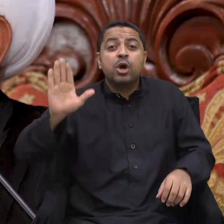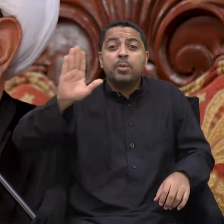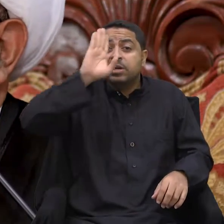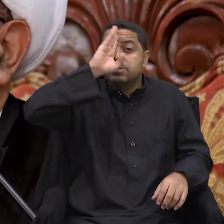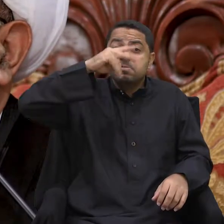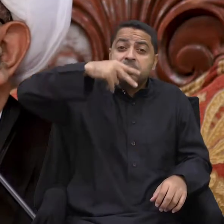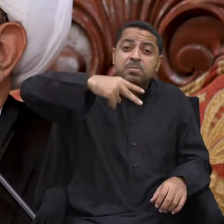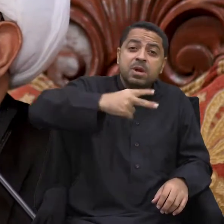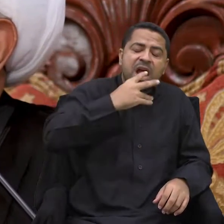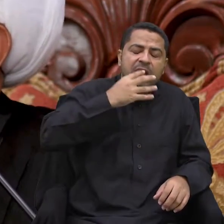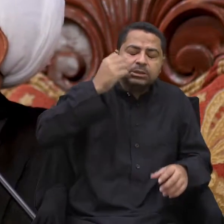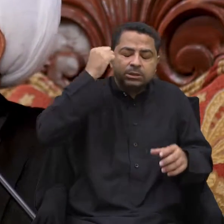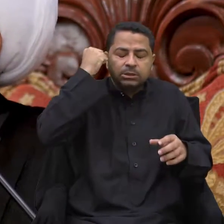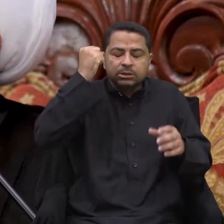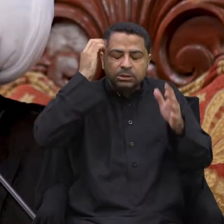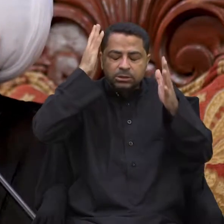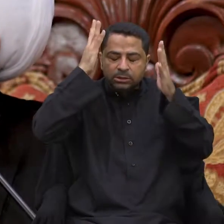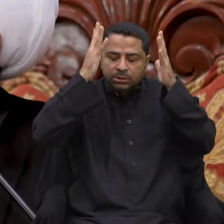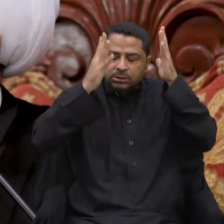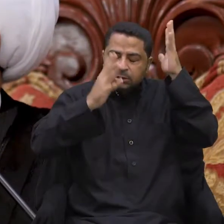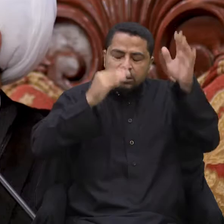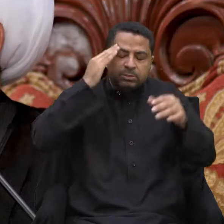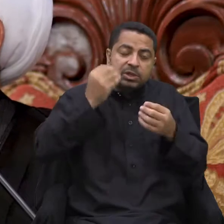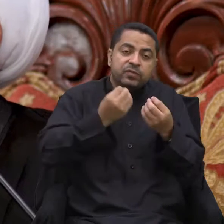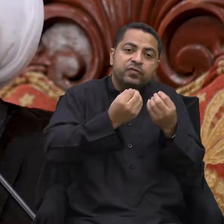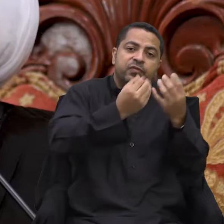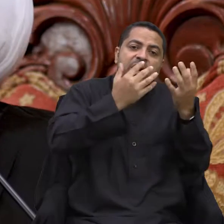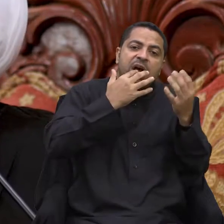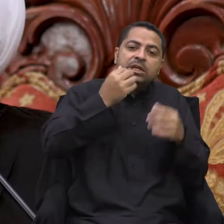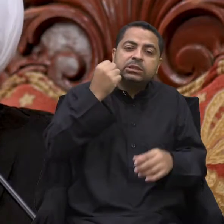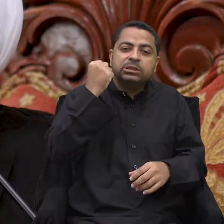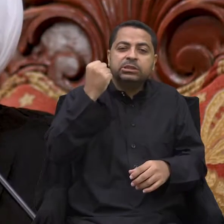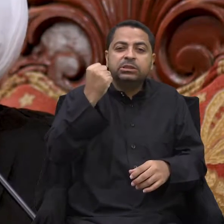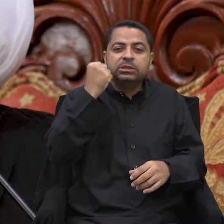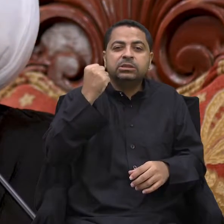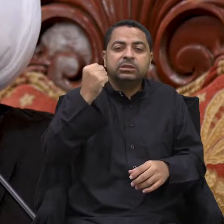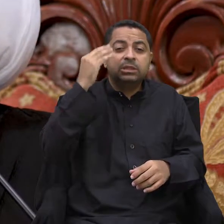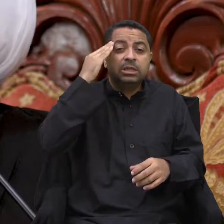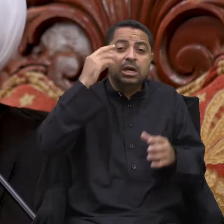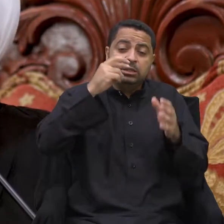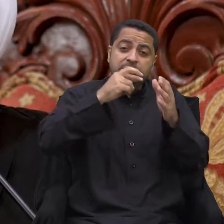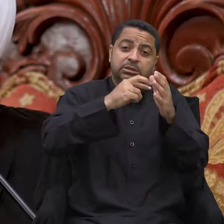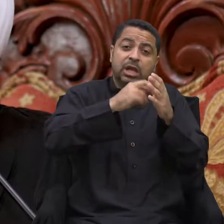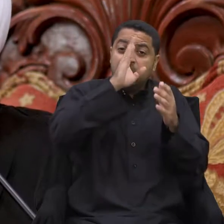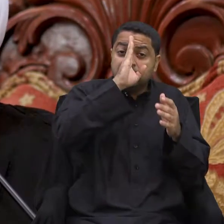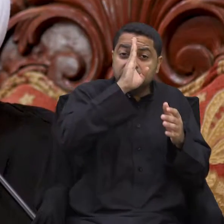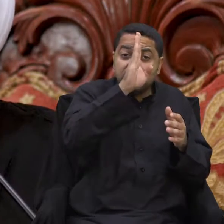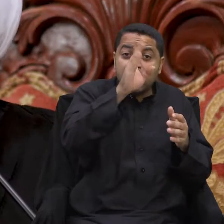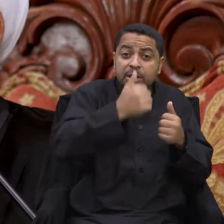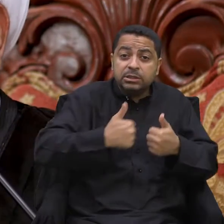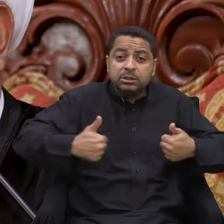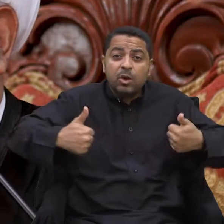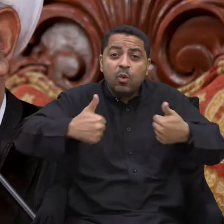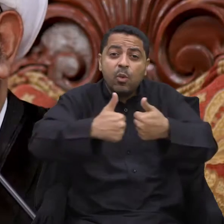أمير المؤمنين، عظمت على فاطمة الزهراء، عظمت على أئمة أهل